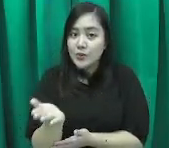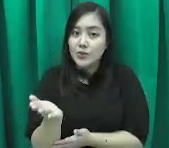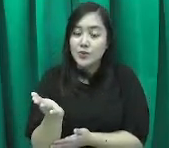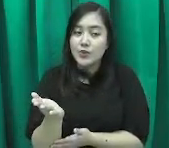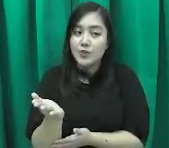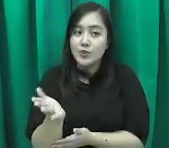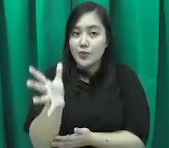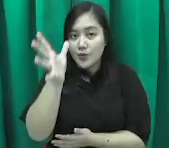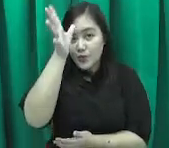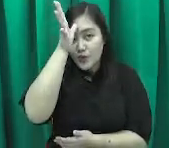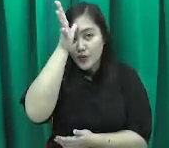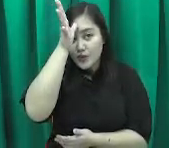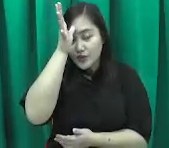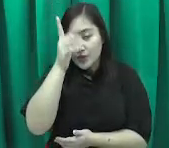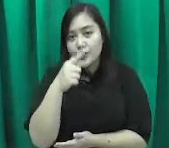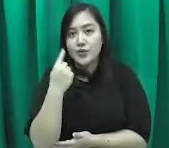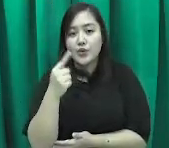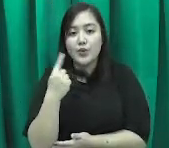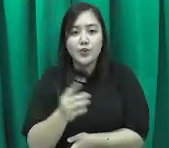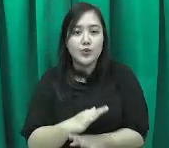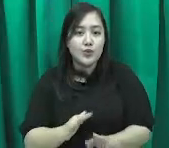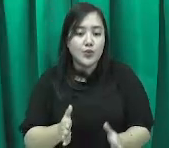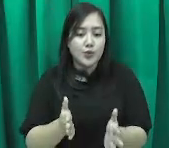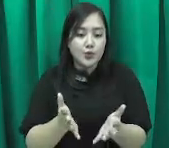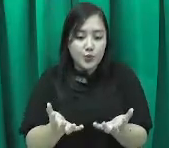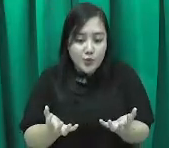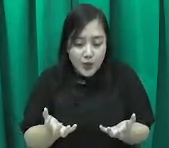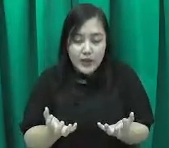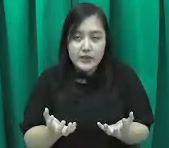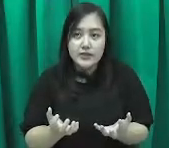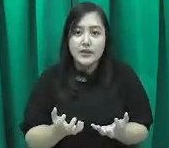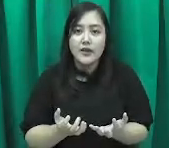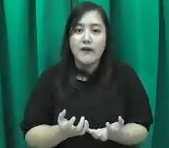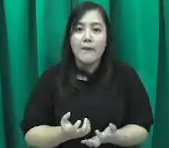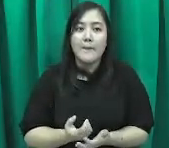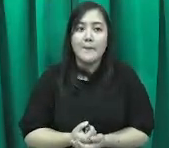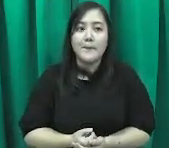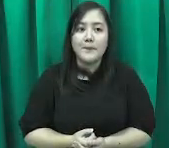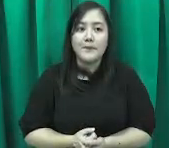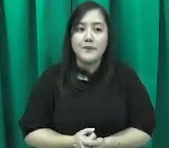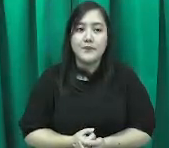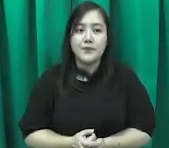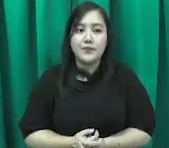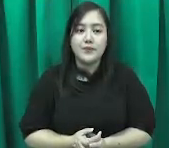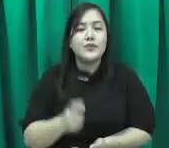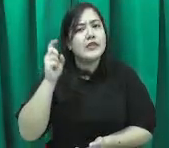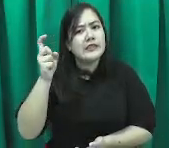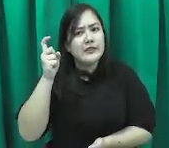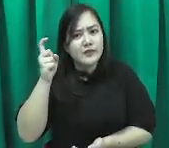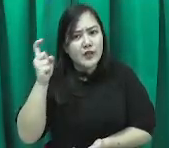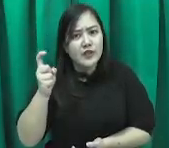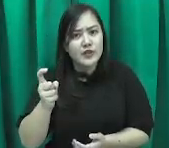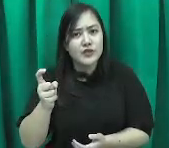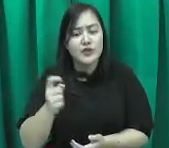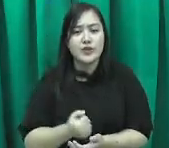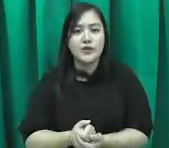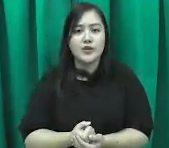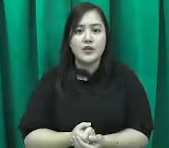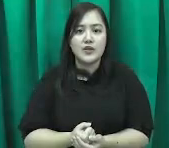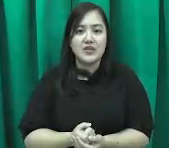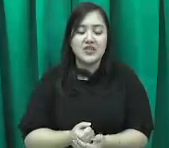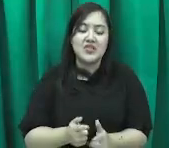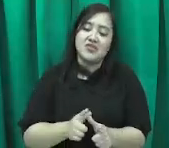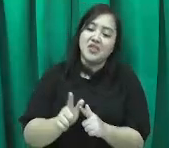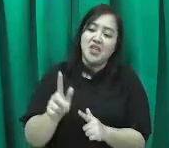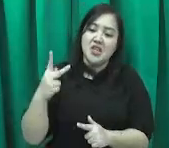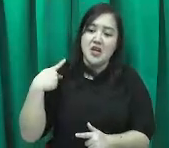mag-double time kasi nga, na yun lang, doon siya nagtatago sa reason na yun na late na kami. It's too late. Too late na, kaya ayaw na